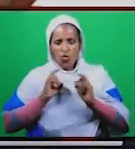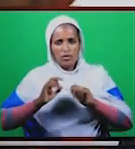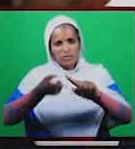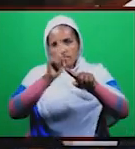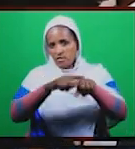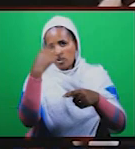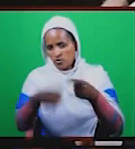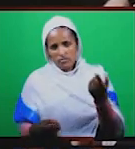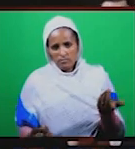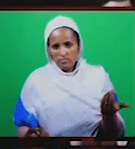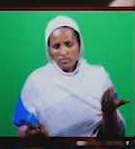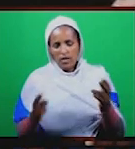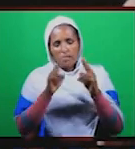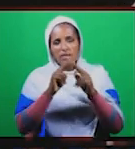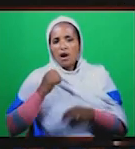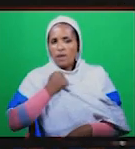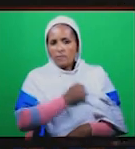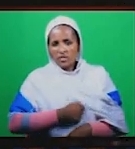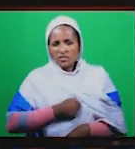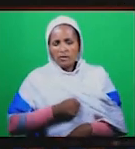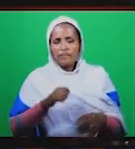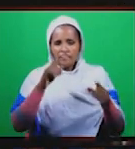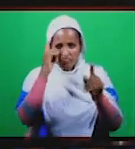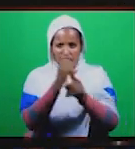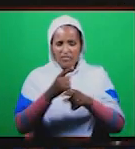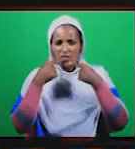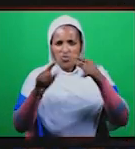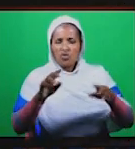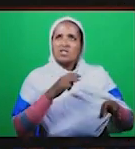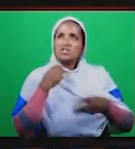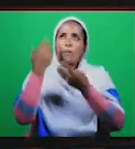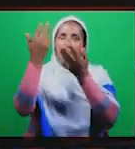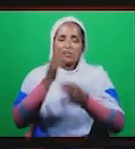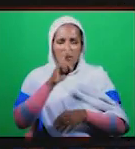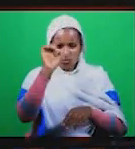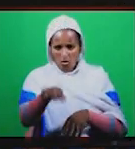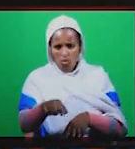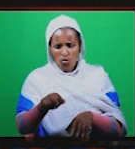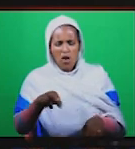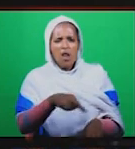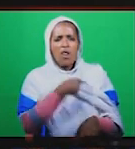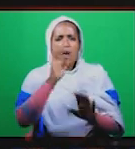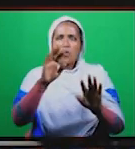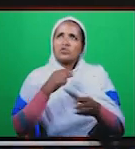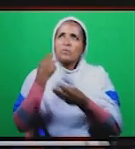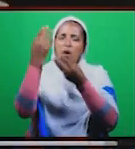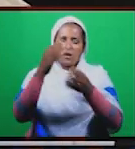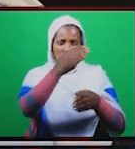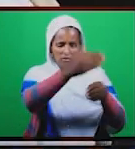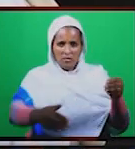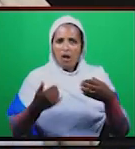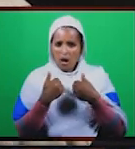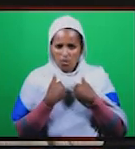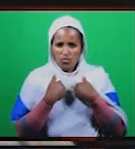የደረሰው ማዝ ነው። በዚህ ዕለት ለተሰዉ ሰዎች ነው፣ የሰው ህይወት ነው መመለስም አንችለው። በጣም የሚያሳዝነው በእርግጥ